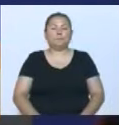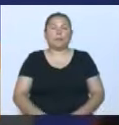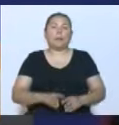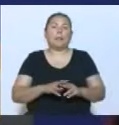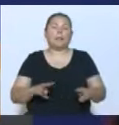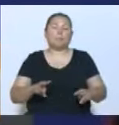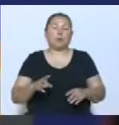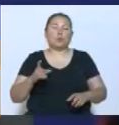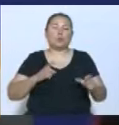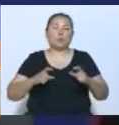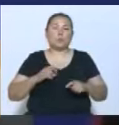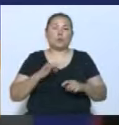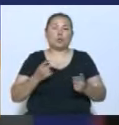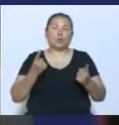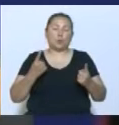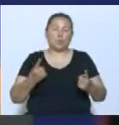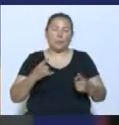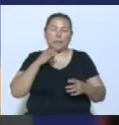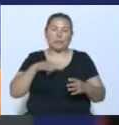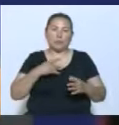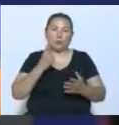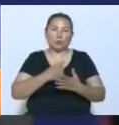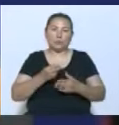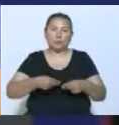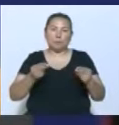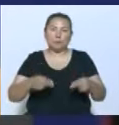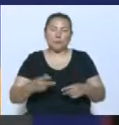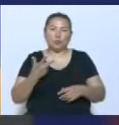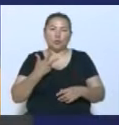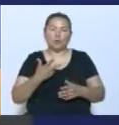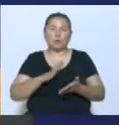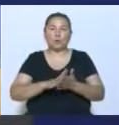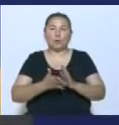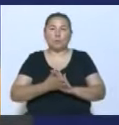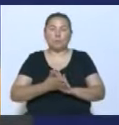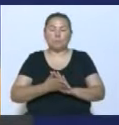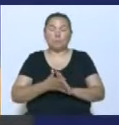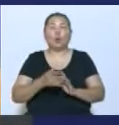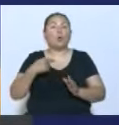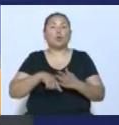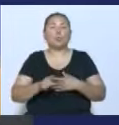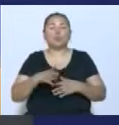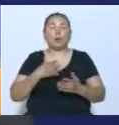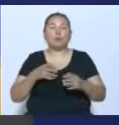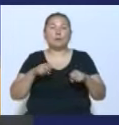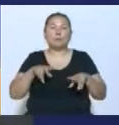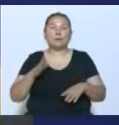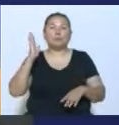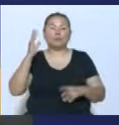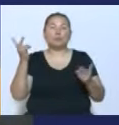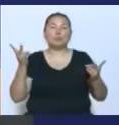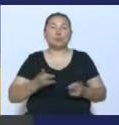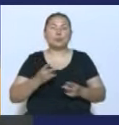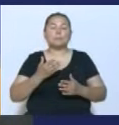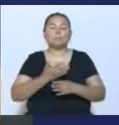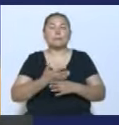Акимат, университет и крупные учреждения недропользования должны подписать трехсторонний меморандум и поднять вопрос о том, какие профессии нужны в будущем с